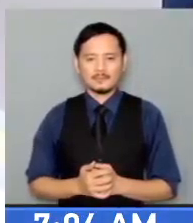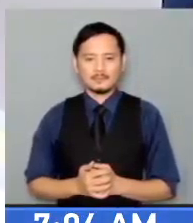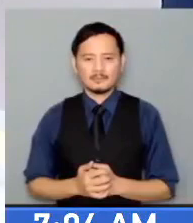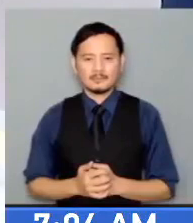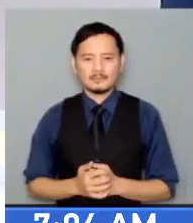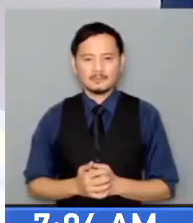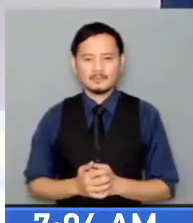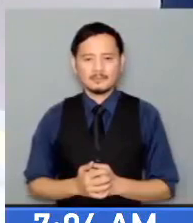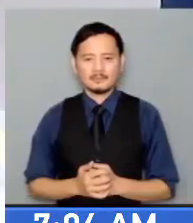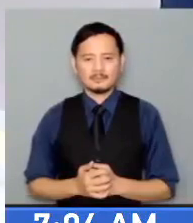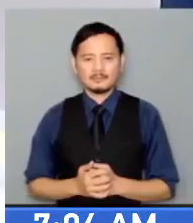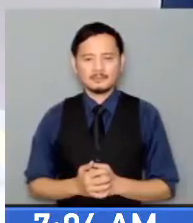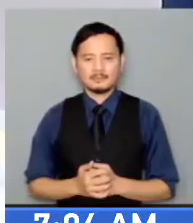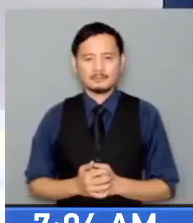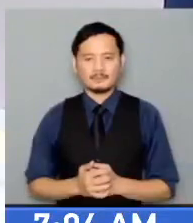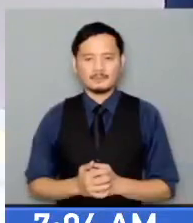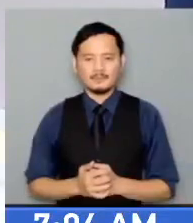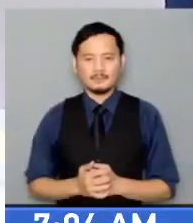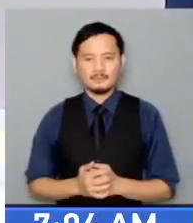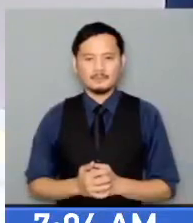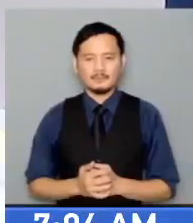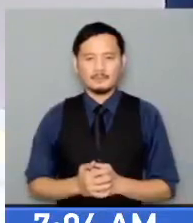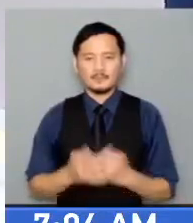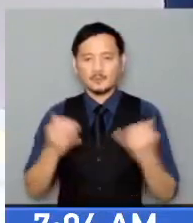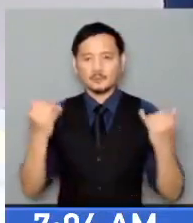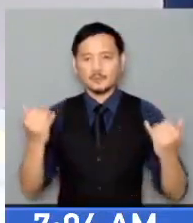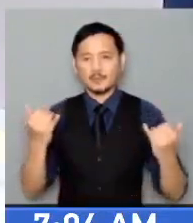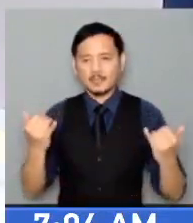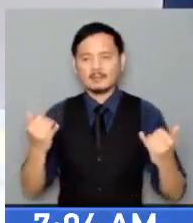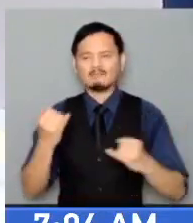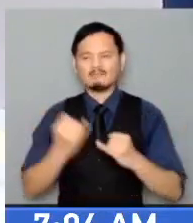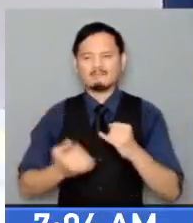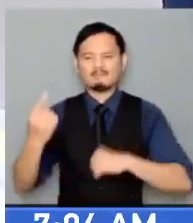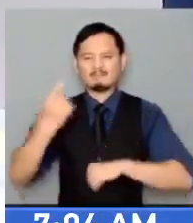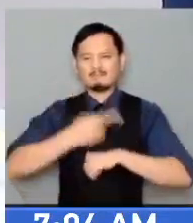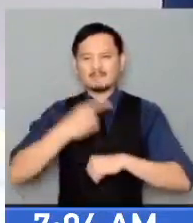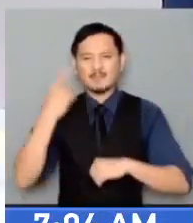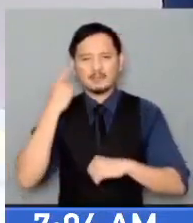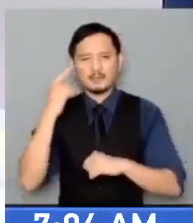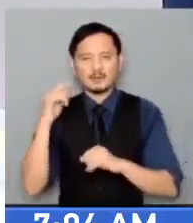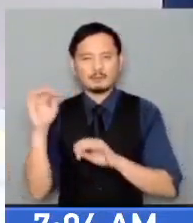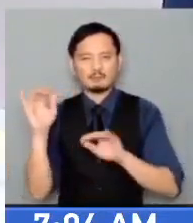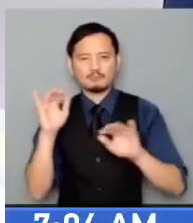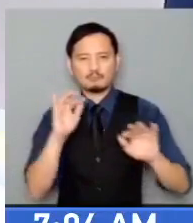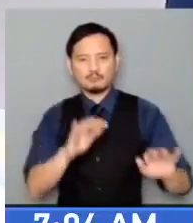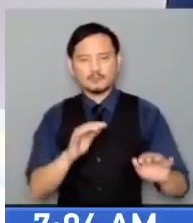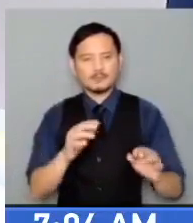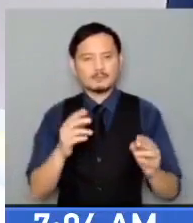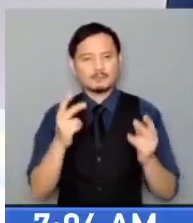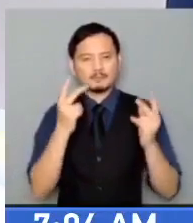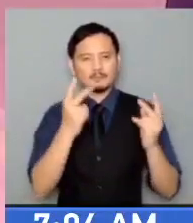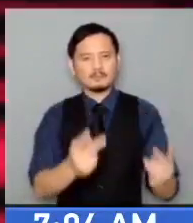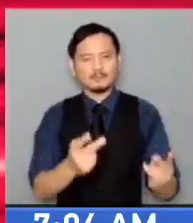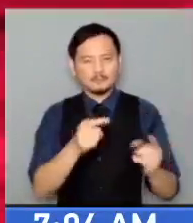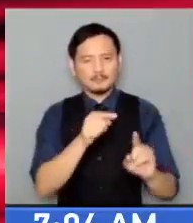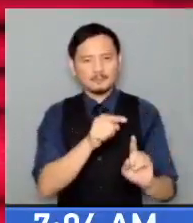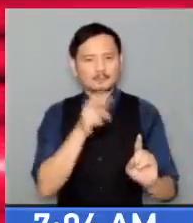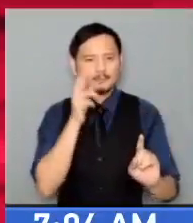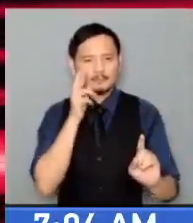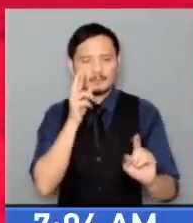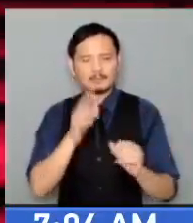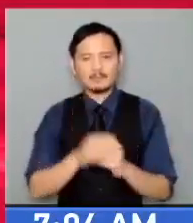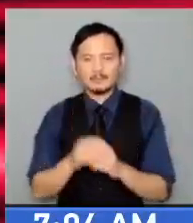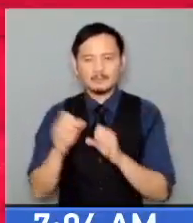Ihatid na sa kanyang huling hantungan ngayong araw si dating Pangulong Fidel V. Ramos. Live mula sa Libingan ng mga bayani sa Tagig. May unang balita